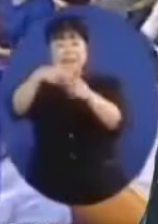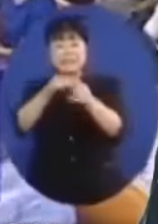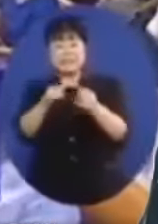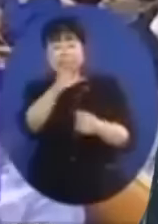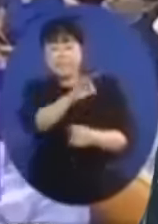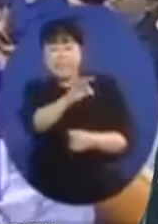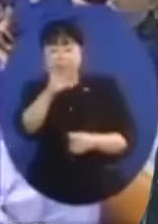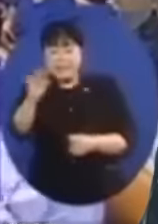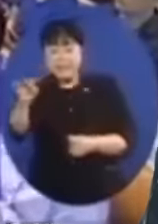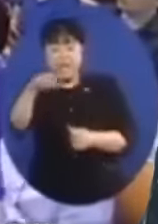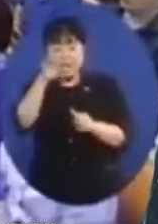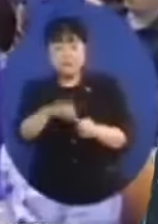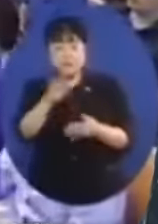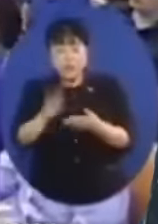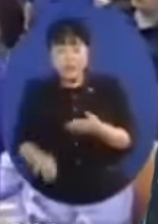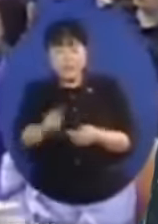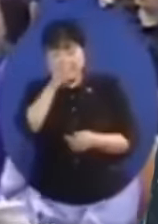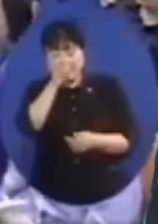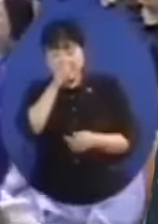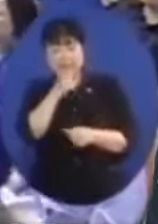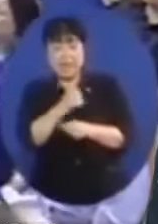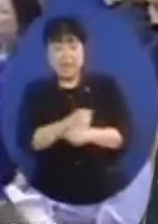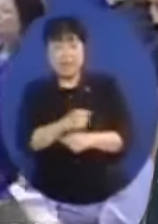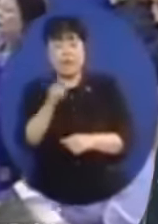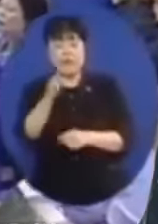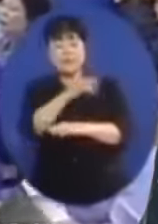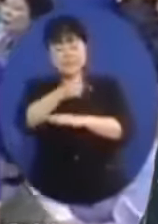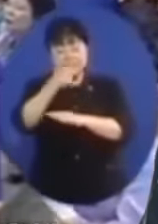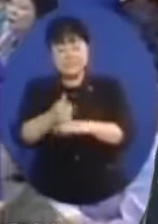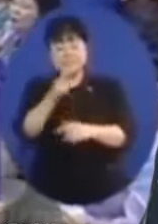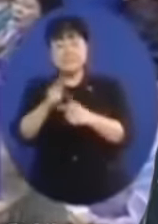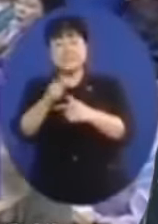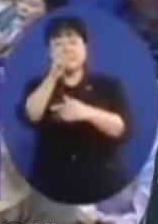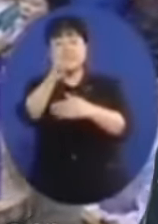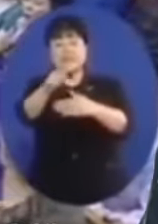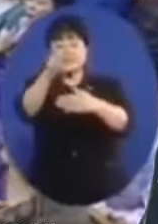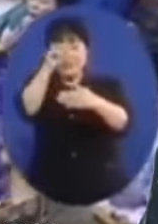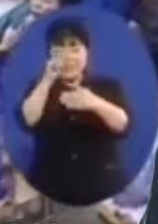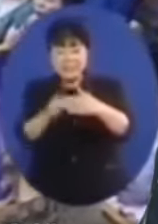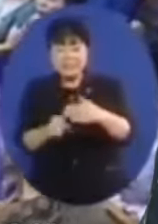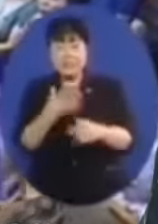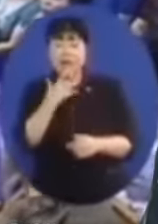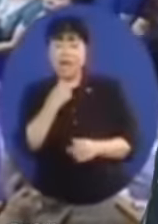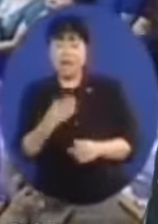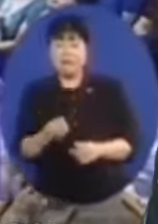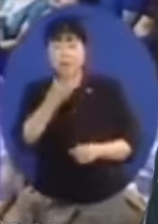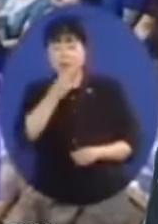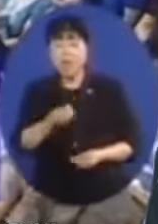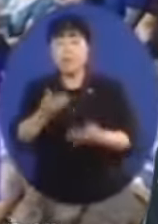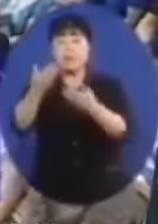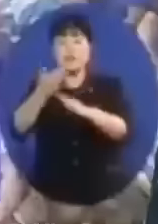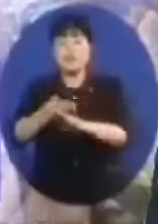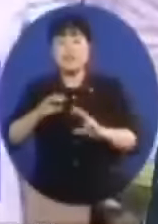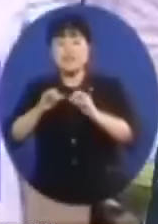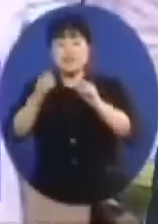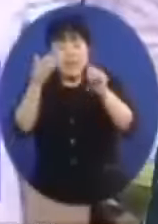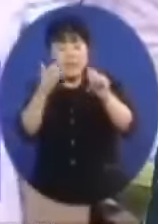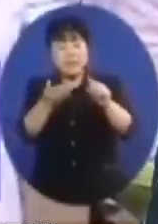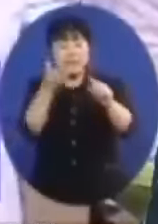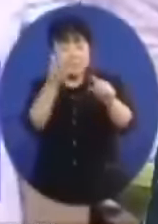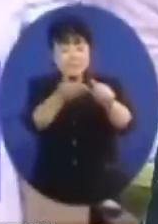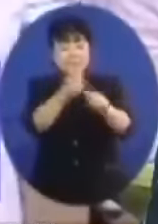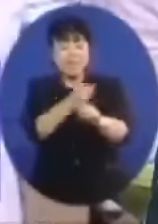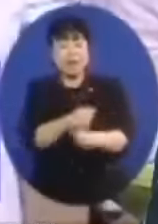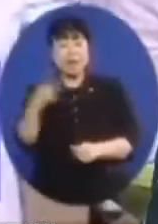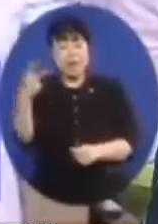나무에 달린 자마다 저주 아래에 있는 자라 하였습니다. 이는 그리스도 예수 안에서 아브라함의 복이